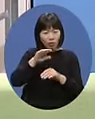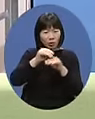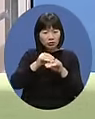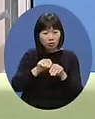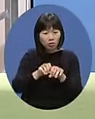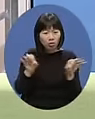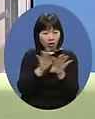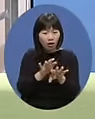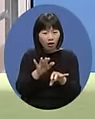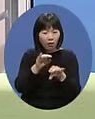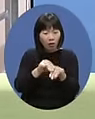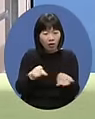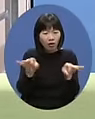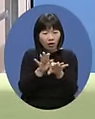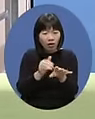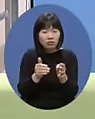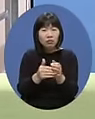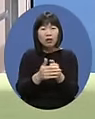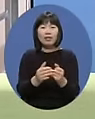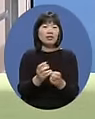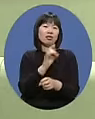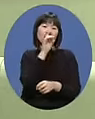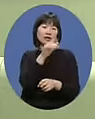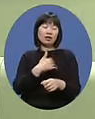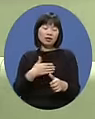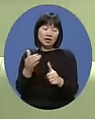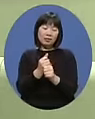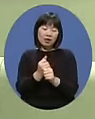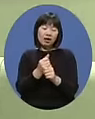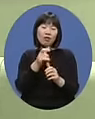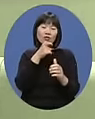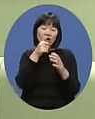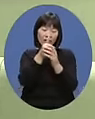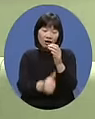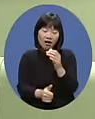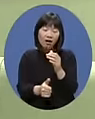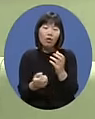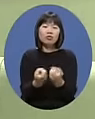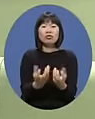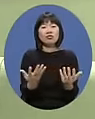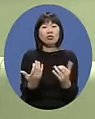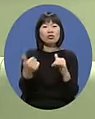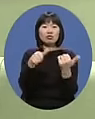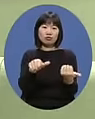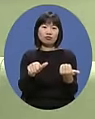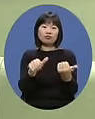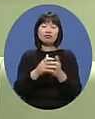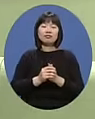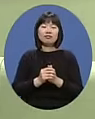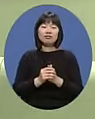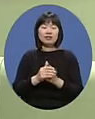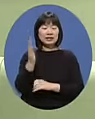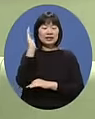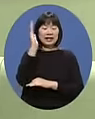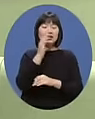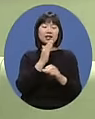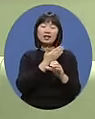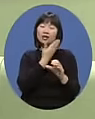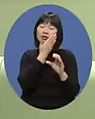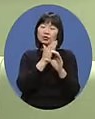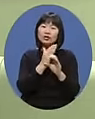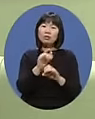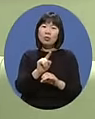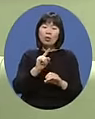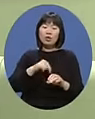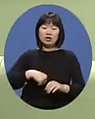네. 그러니까 안 되겠다. 내가 잡으러 들어가야 되겠다. 해다가 가가지고 결국에 물에 빠져 이제 죽은 인물입니다. 그러니까 이야기는 뭐냐면은요. 네.